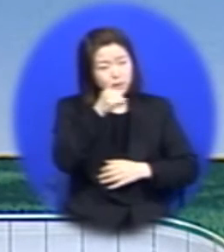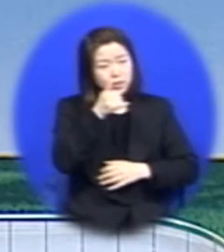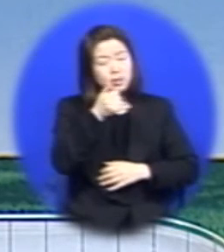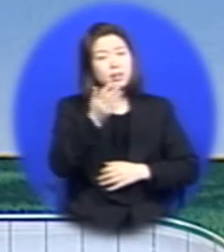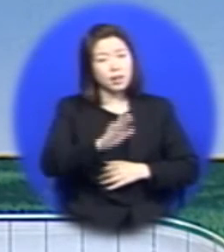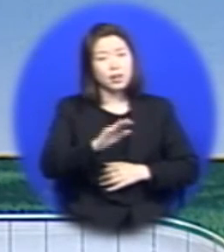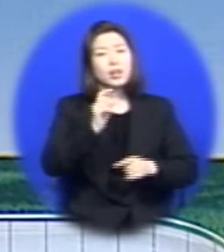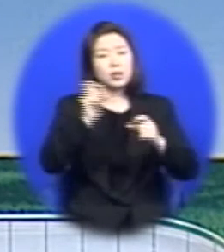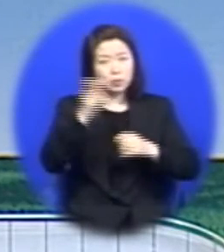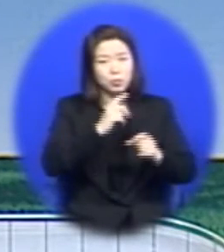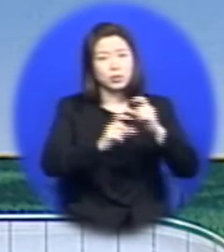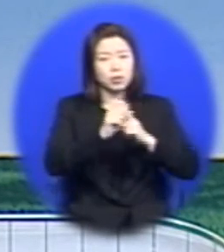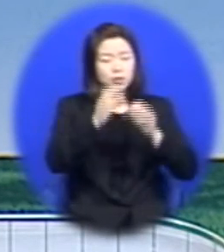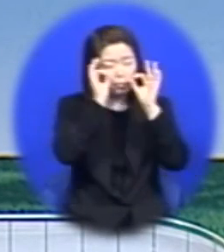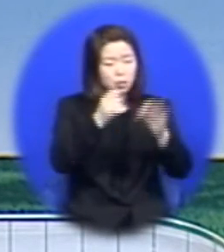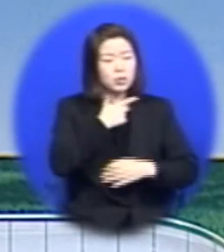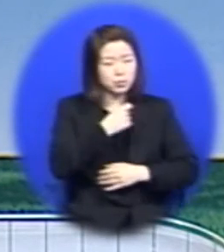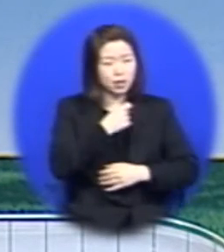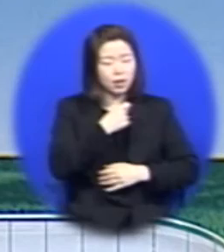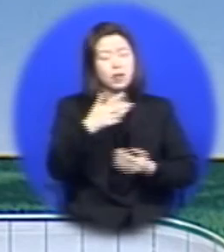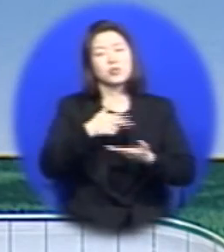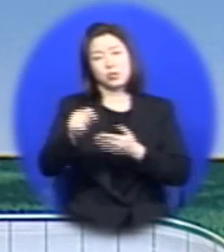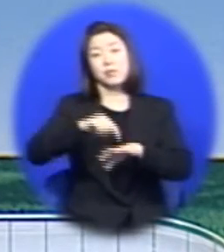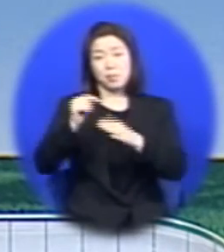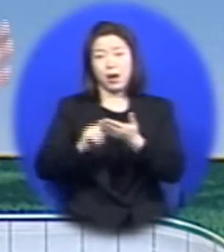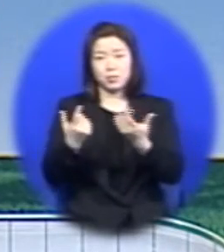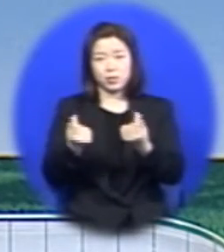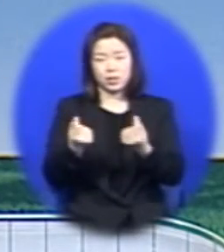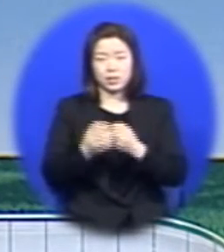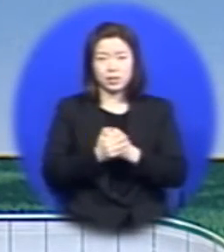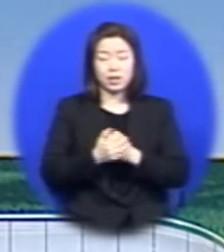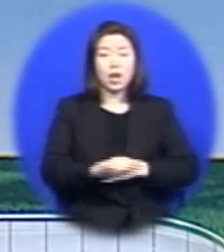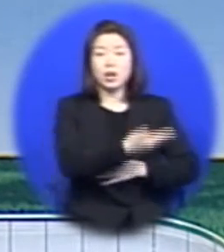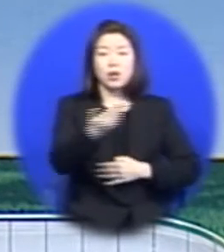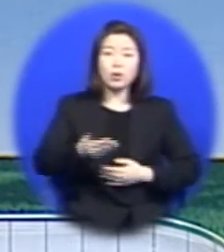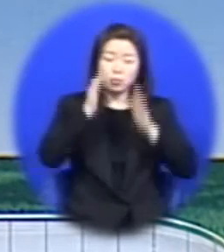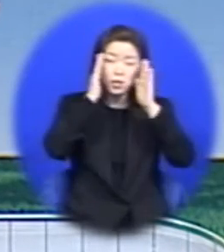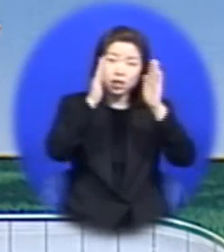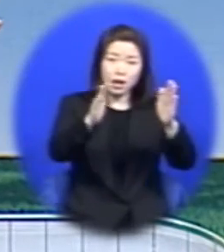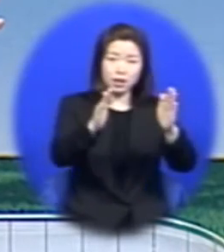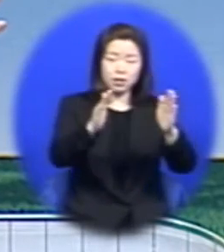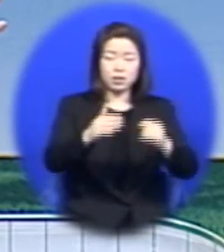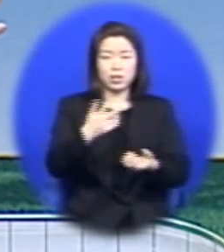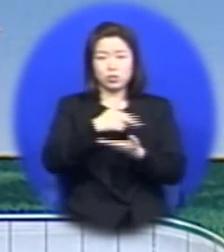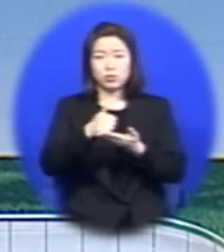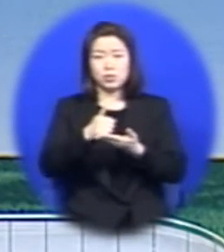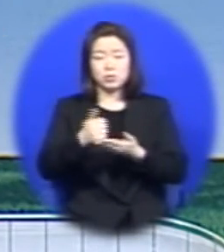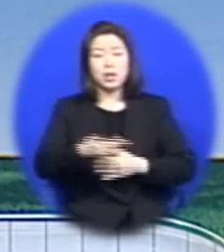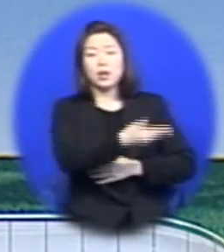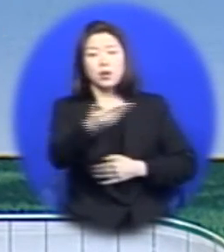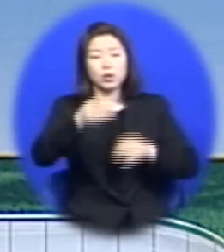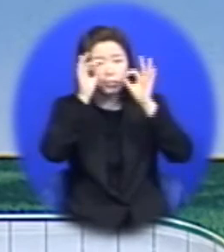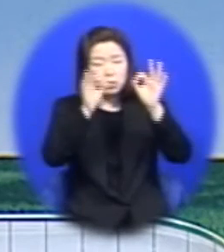싶다. 주님이 그러실 것 같아요. 여러분, 여러분을 향하여 주님이 그러시고 계세요. 내가